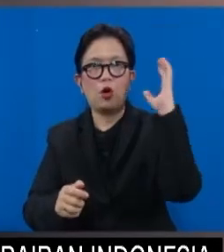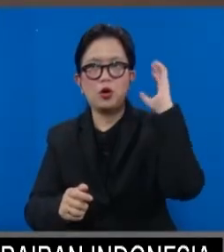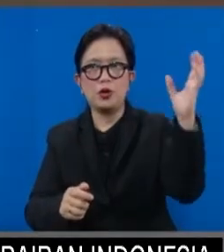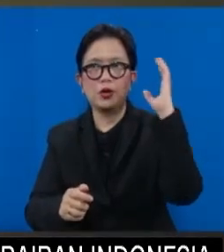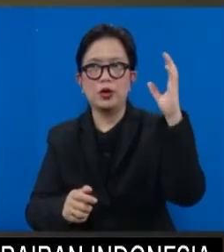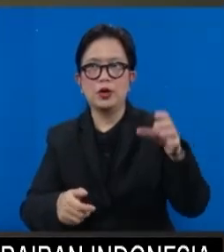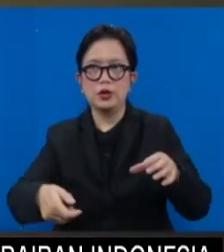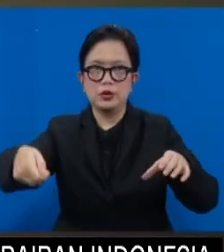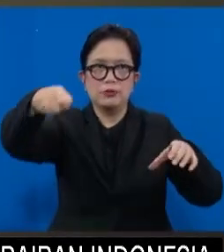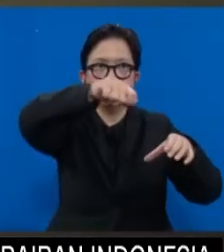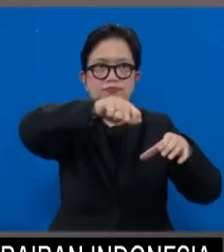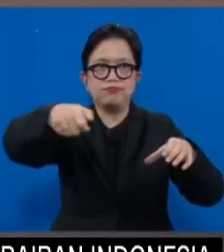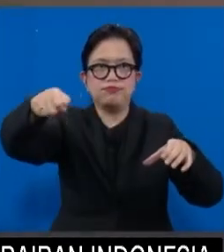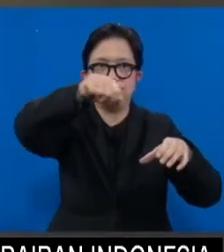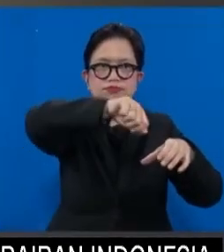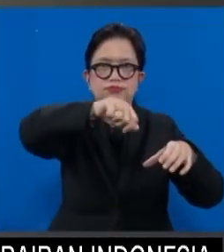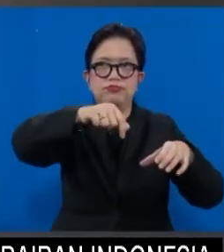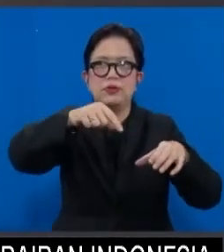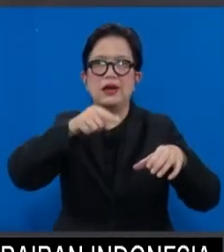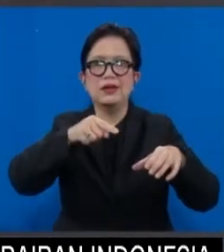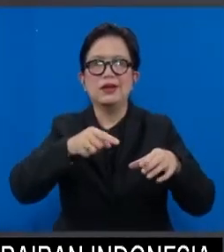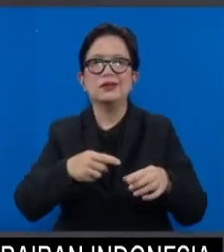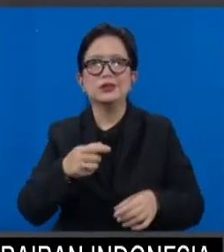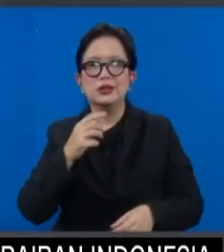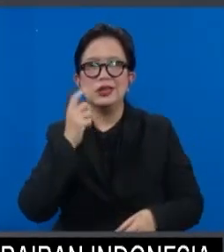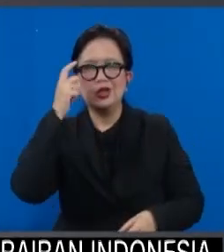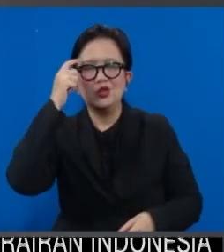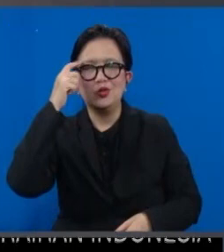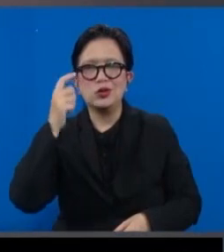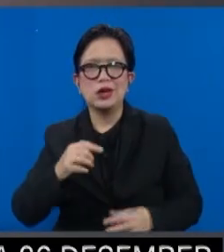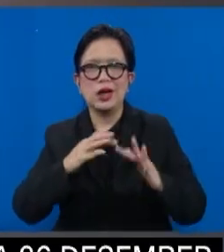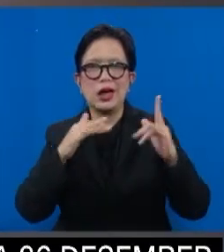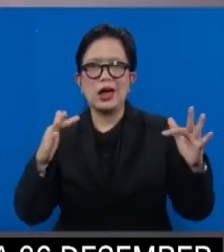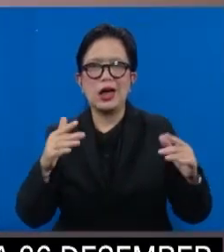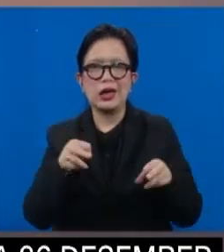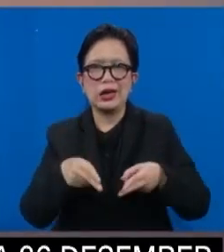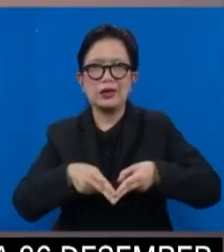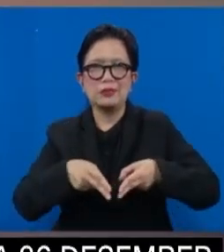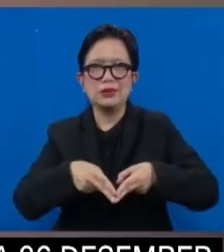yang diduga adalah air urin. Fahmi Febrian, Depok, Jawa Barat.